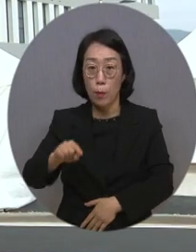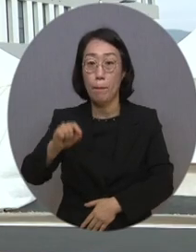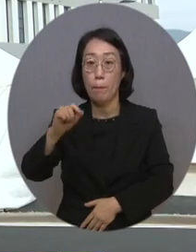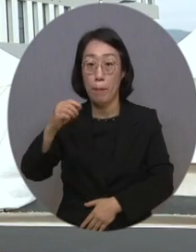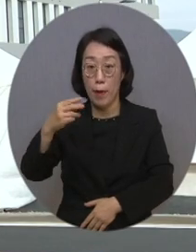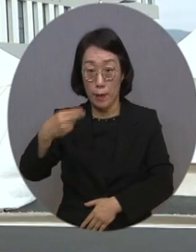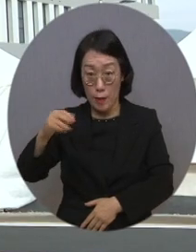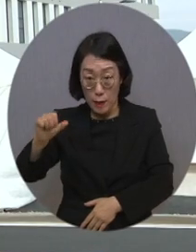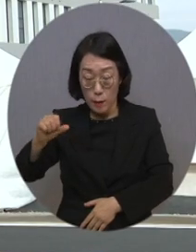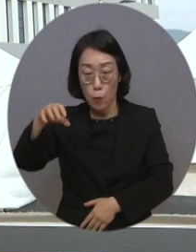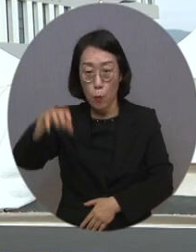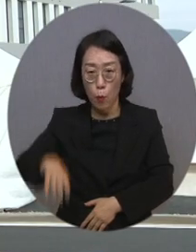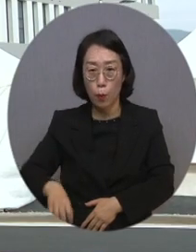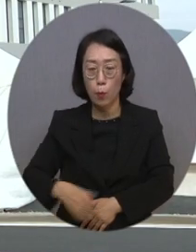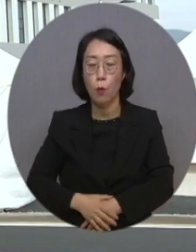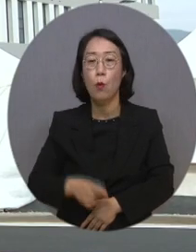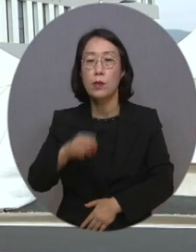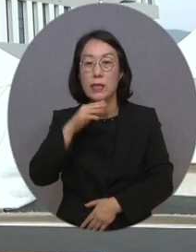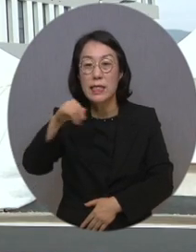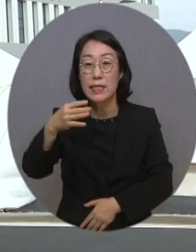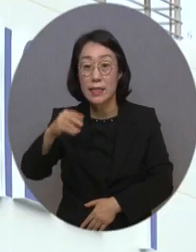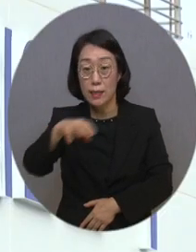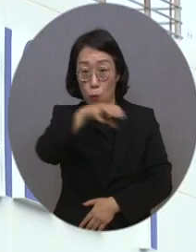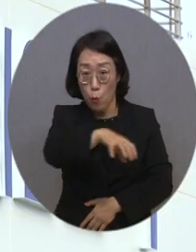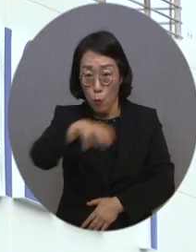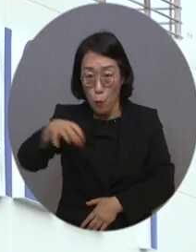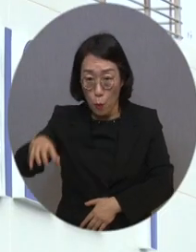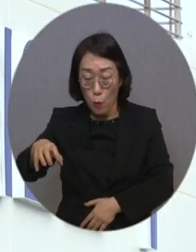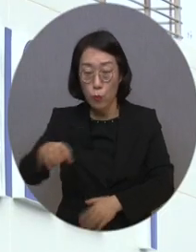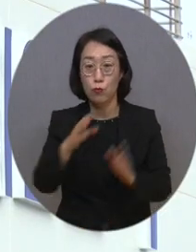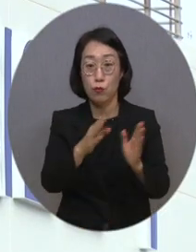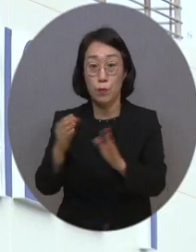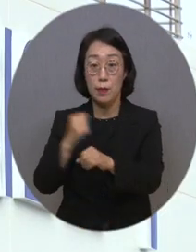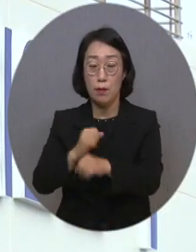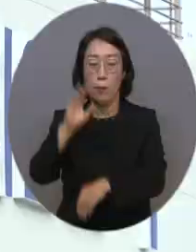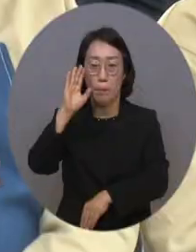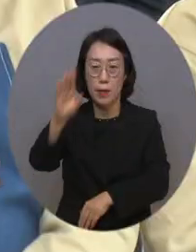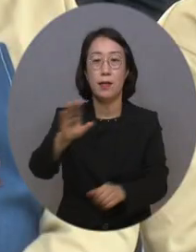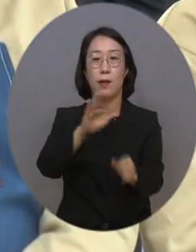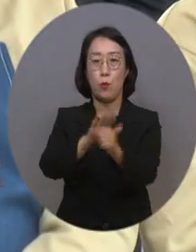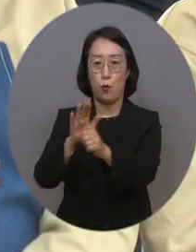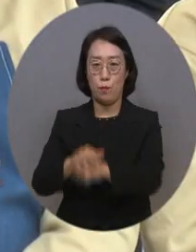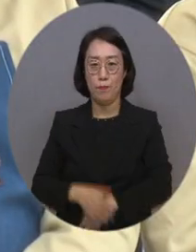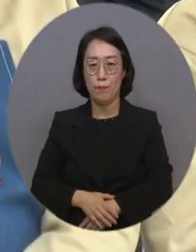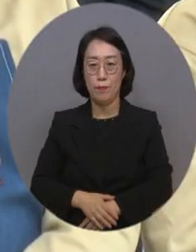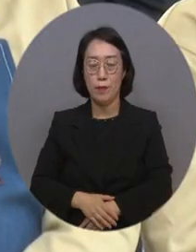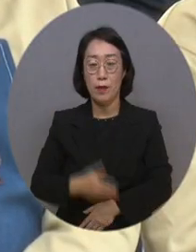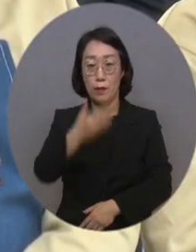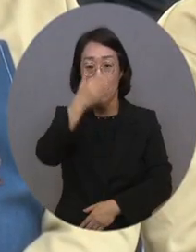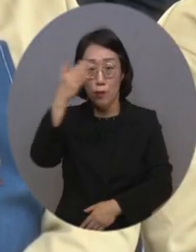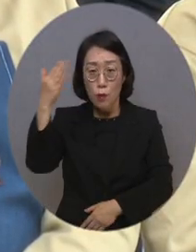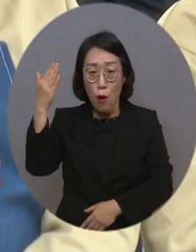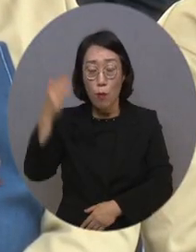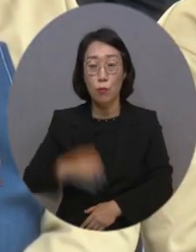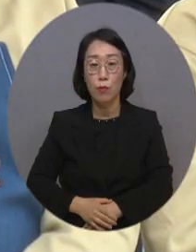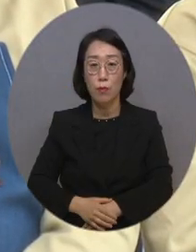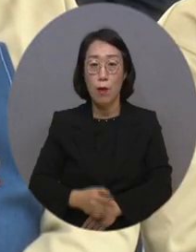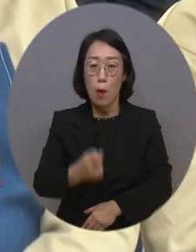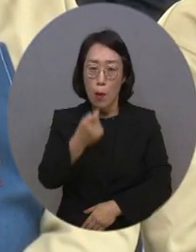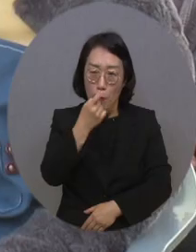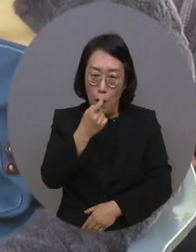실증단지 4.05헥타르 등 시설을 갖추고 미래 농업을 지원합니다. 청년보육원실에서는